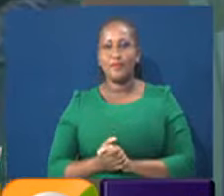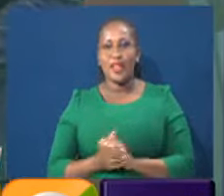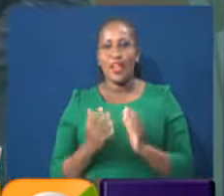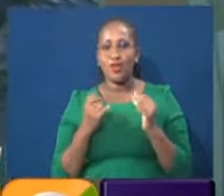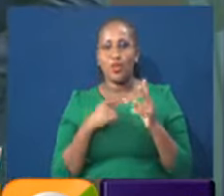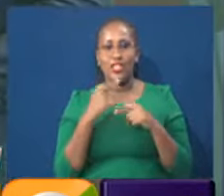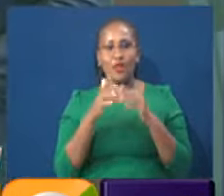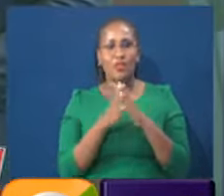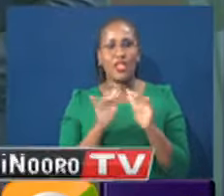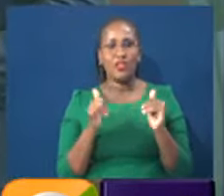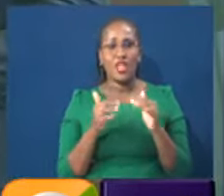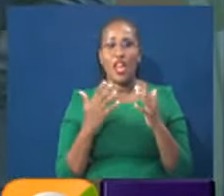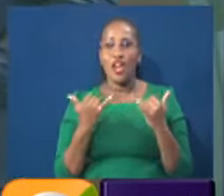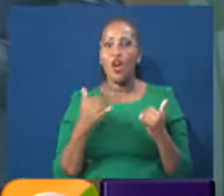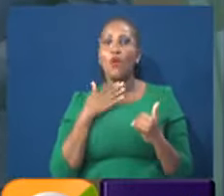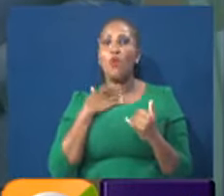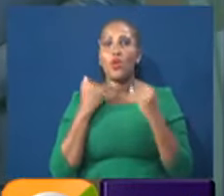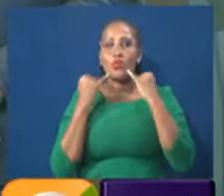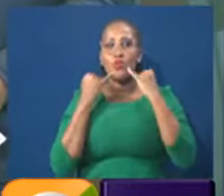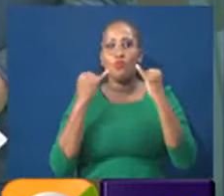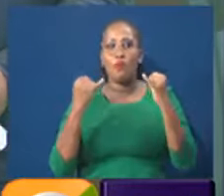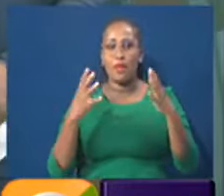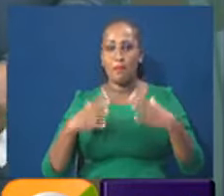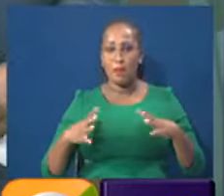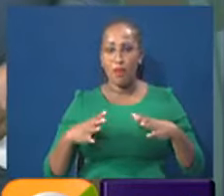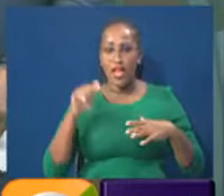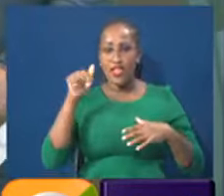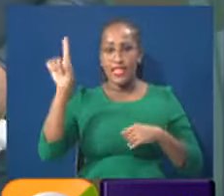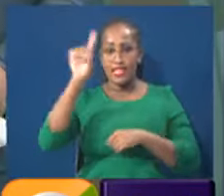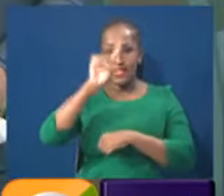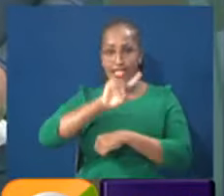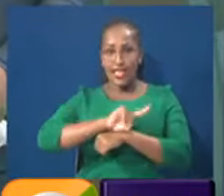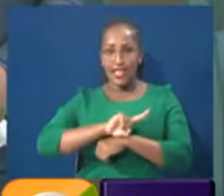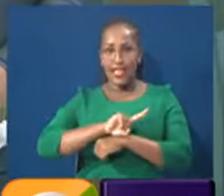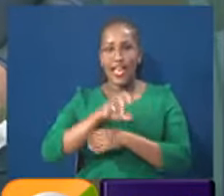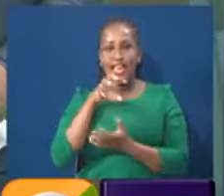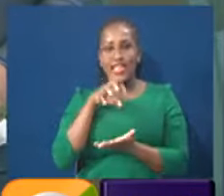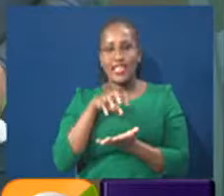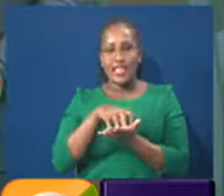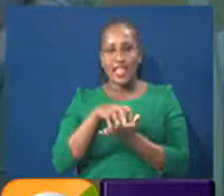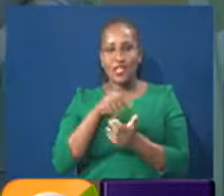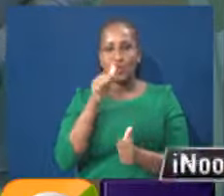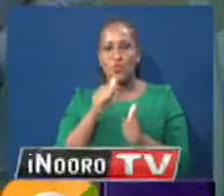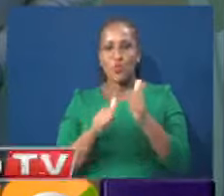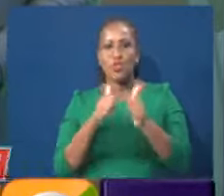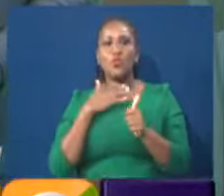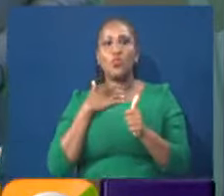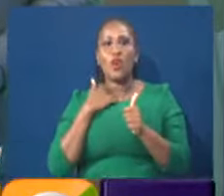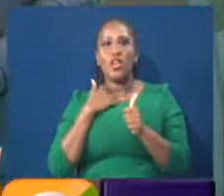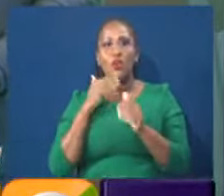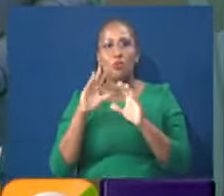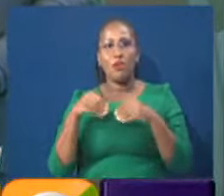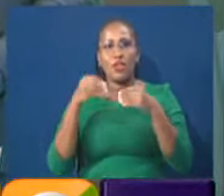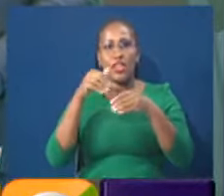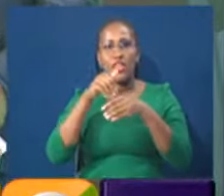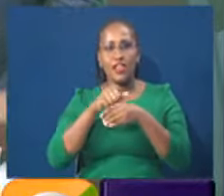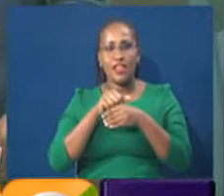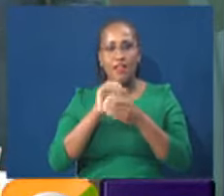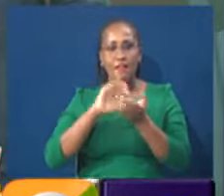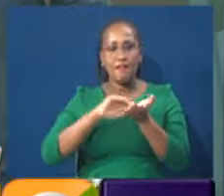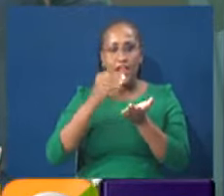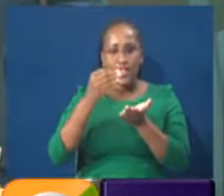Lulu. Naam, kwa sasa niweze kupasha mtazamaji ambapo siku hii ya leo kesi inayotaka kusitishwa kwa sheria ya fedha ya